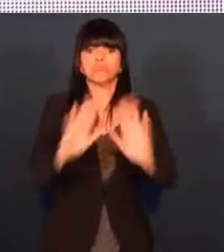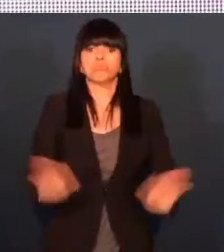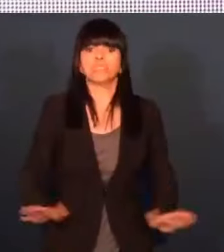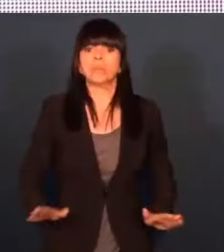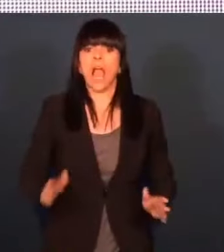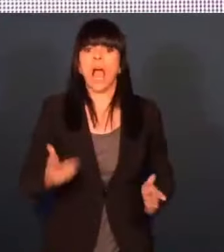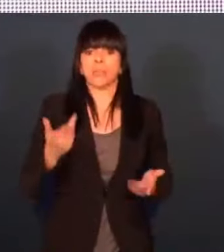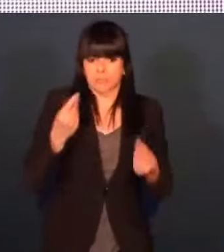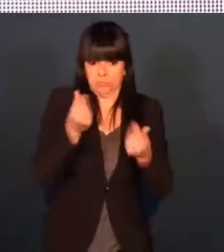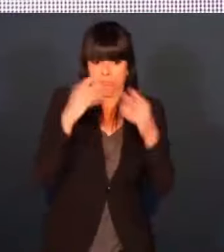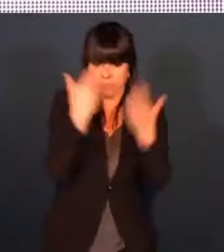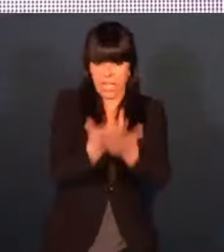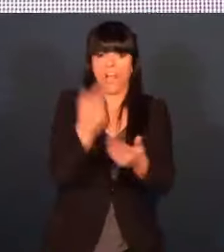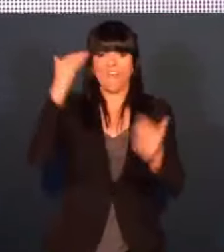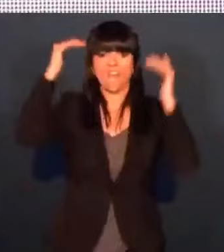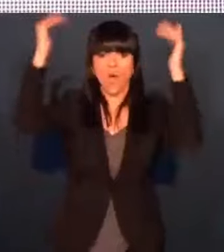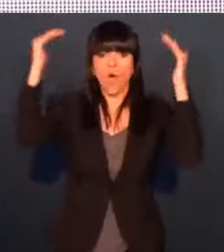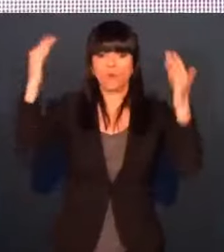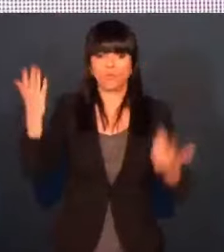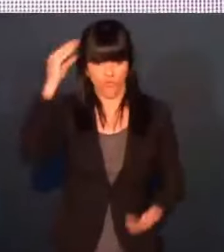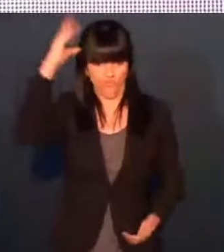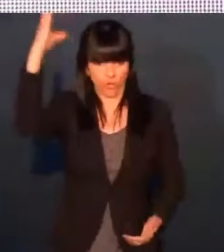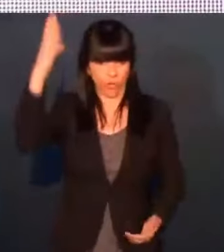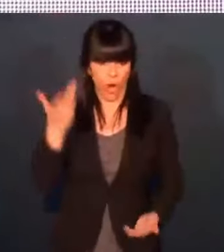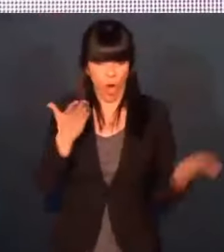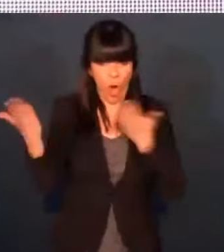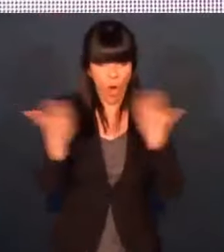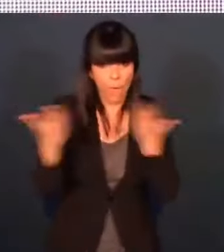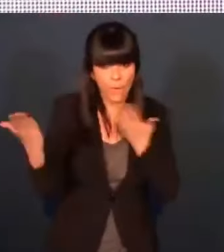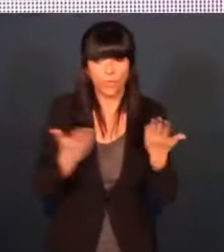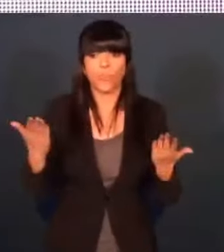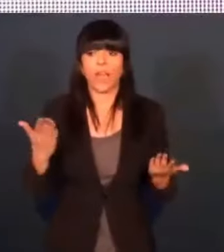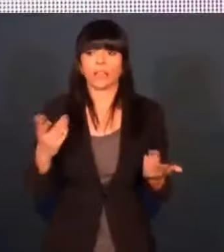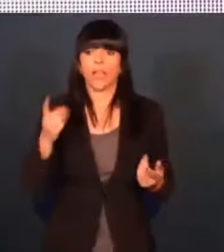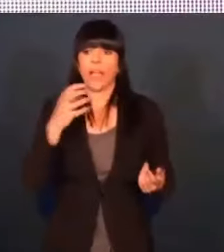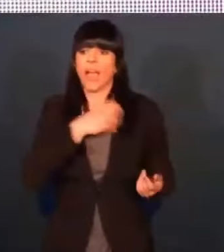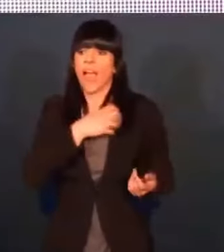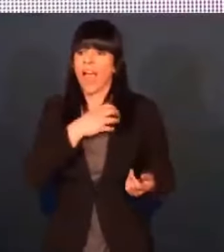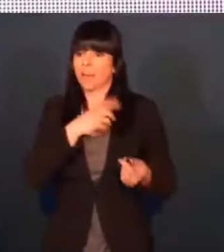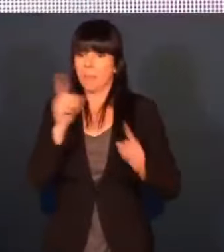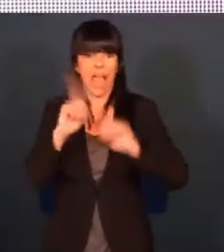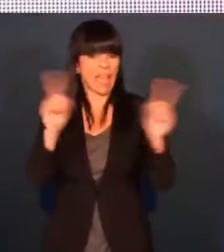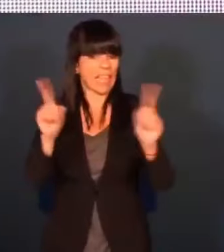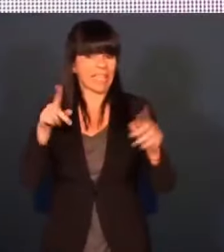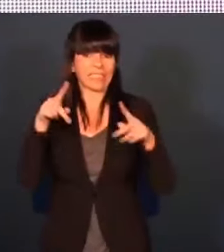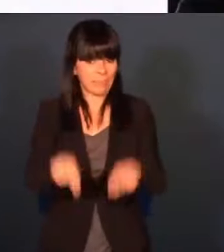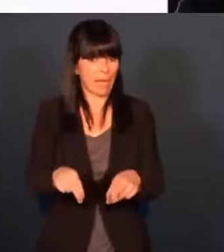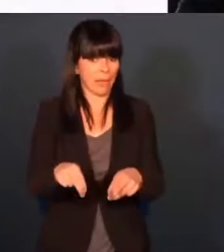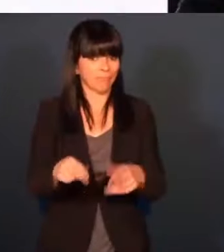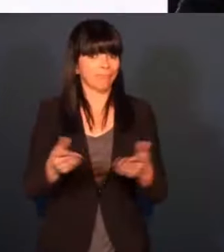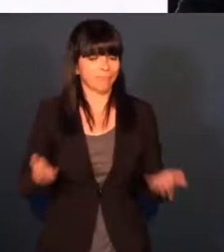образование, ако не го спрат ГЕРБ, СДС и другите партии в парламента.